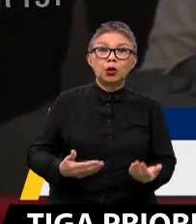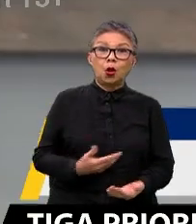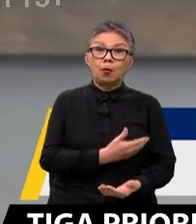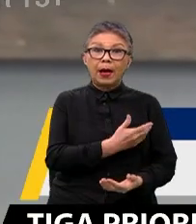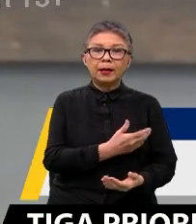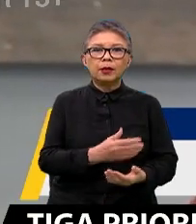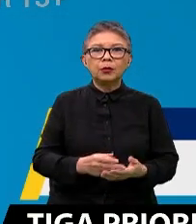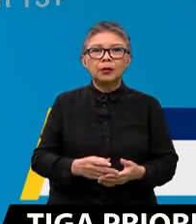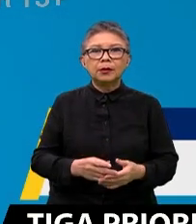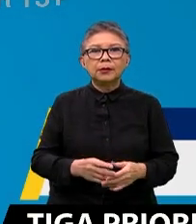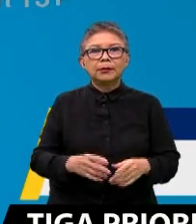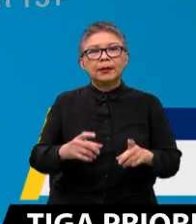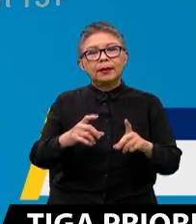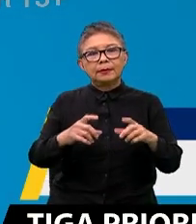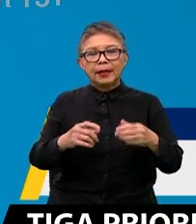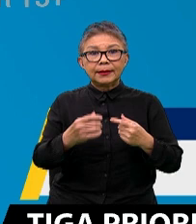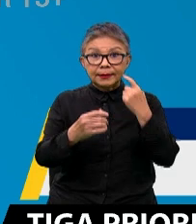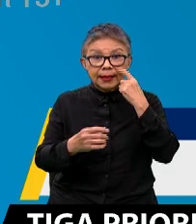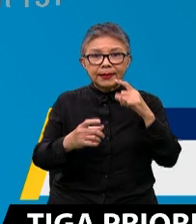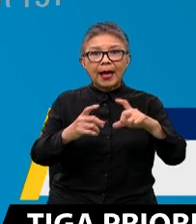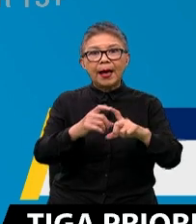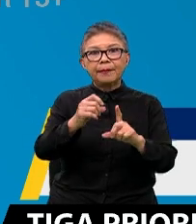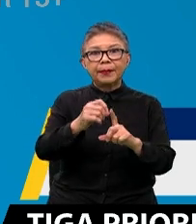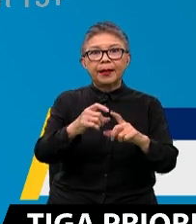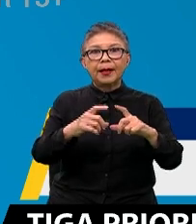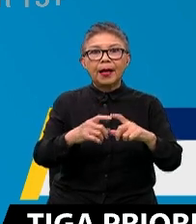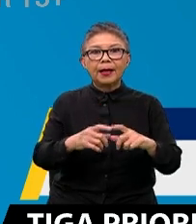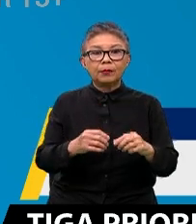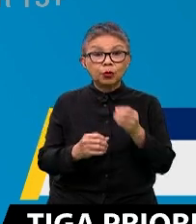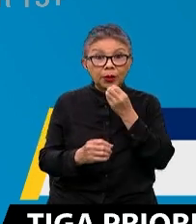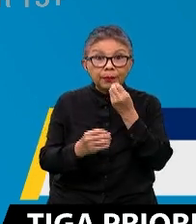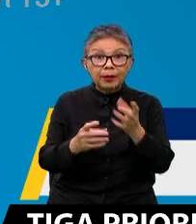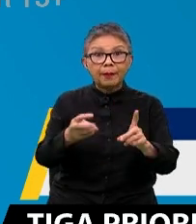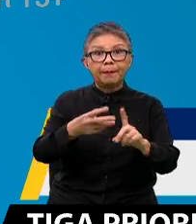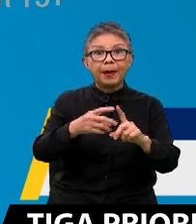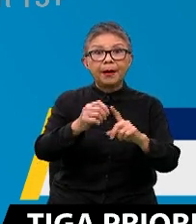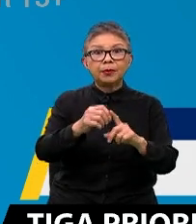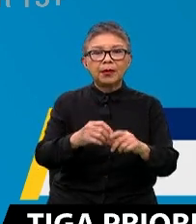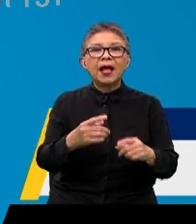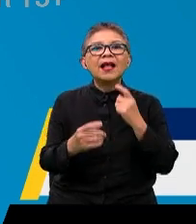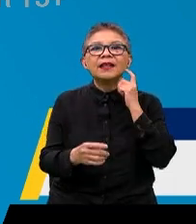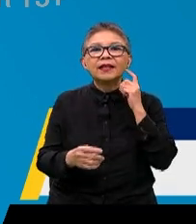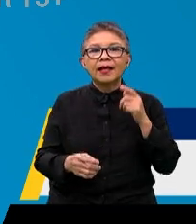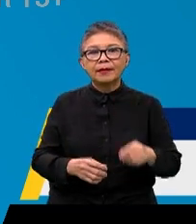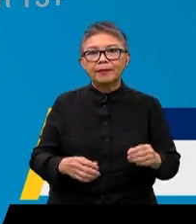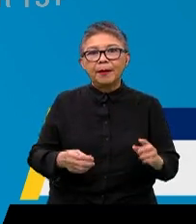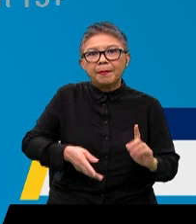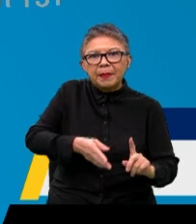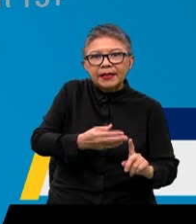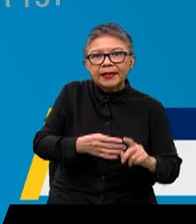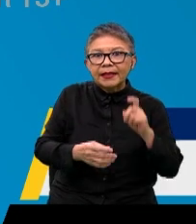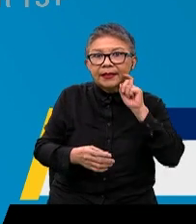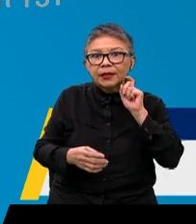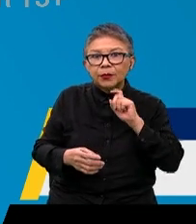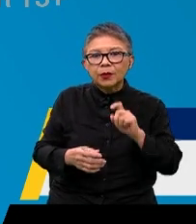disampaikan saksi berinisial APA di berita acara pemeriksaan. Terkait kebenaran pelecehan seksual yang dialami AG, Sony menegaskan